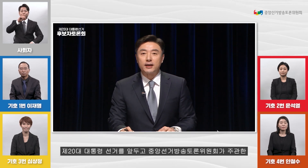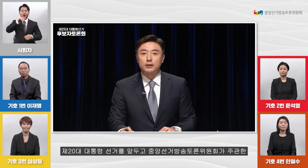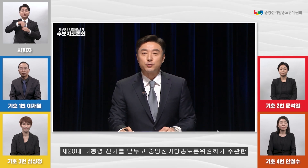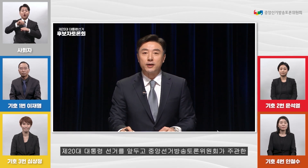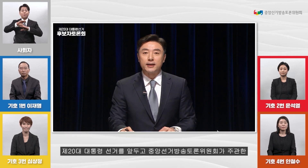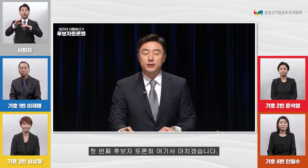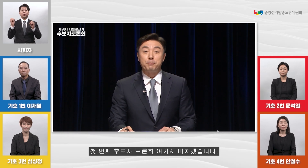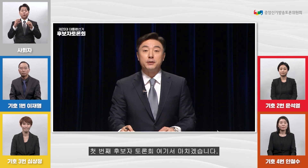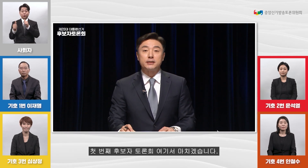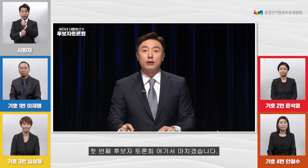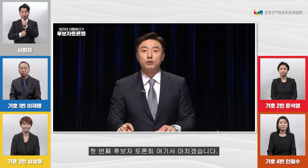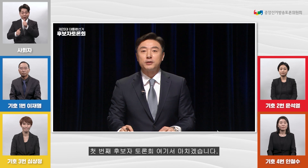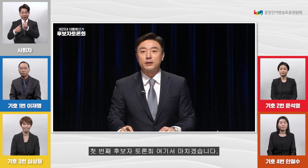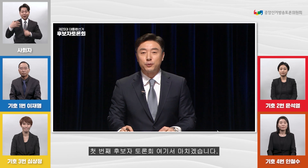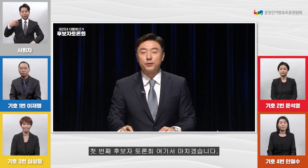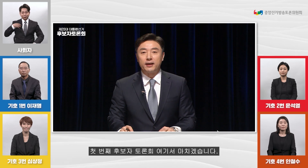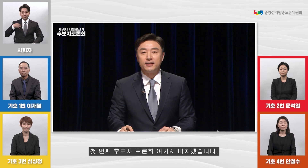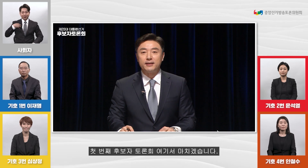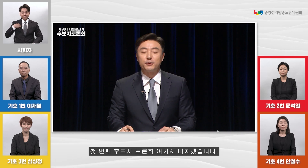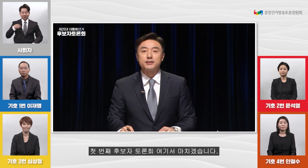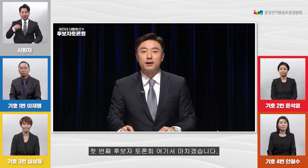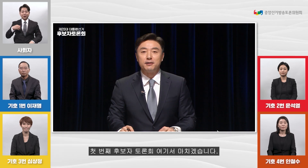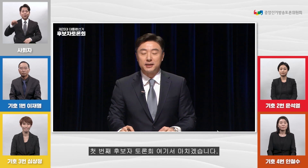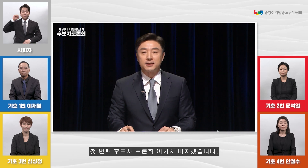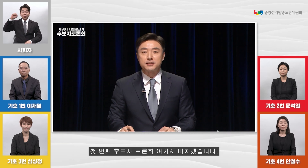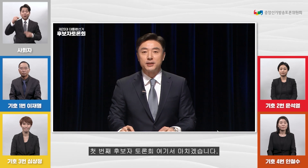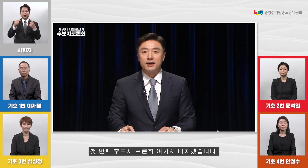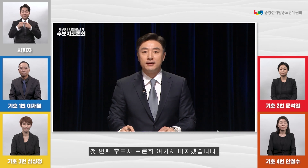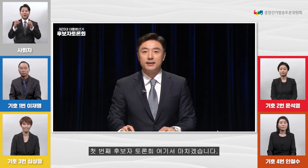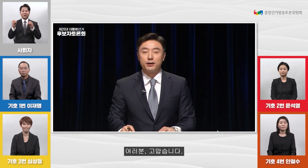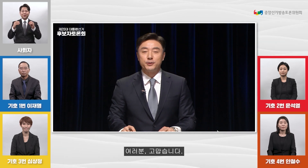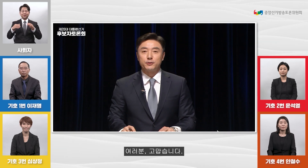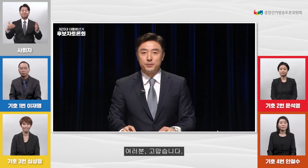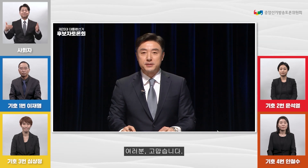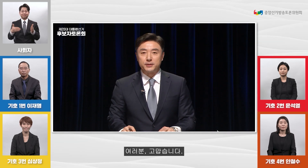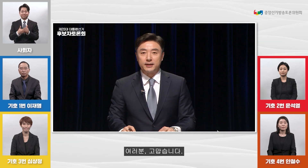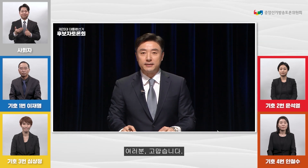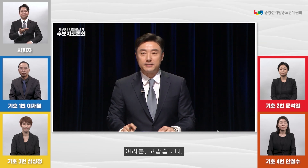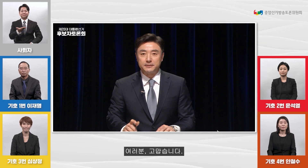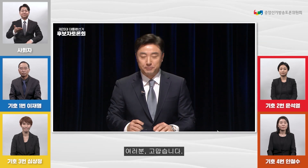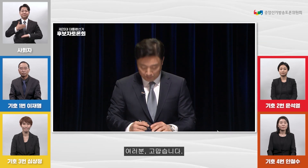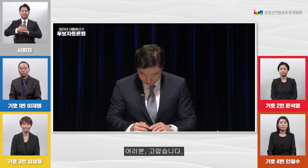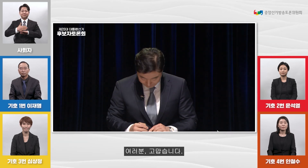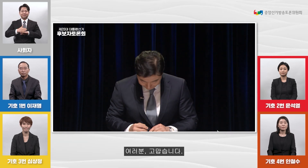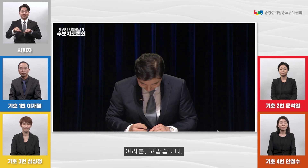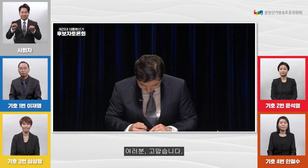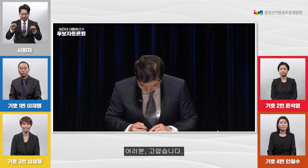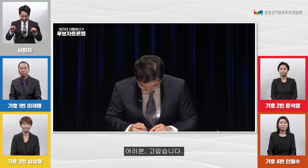중앙선거방송토론위원회가 주관한 첫 번째 후보자 토론회 여기서 마치겠습니다. 여러분 고맙습니다.